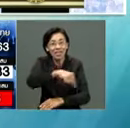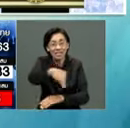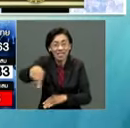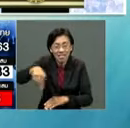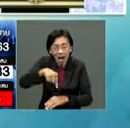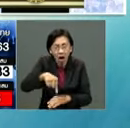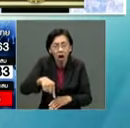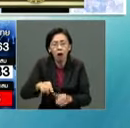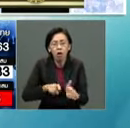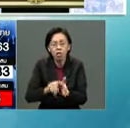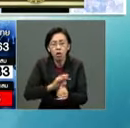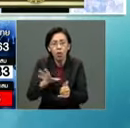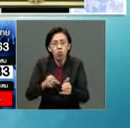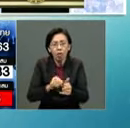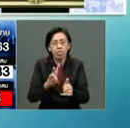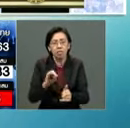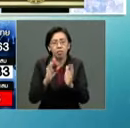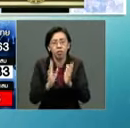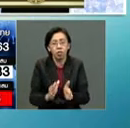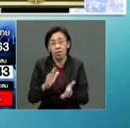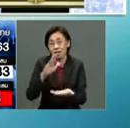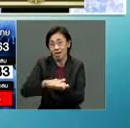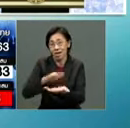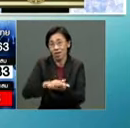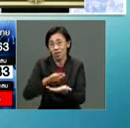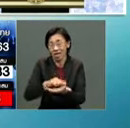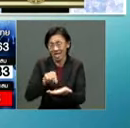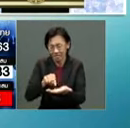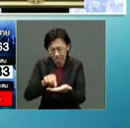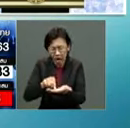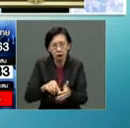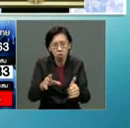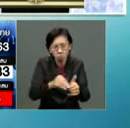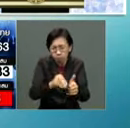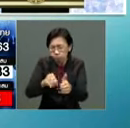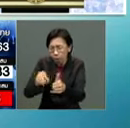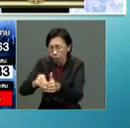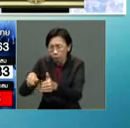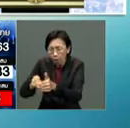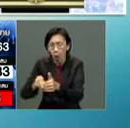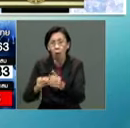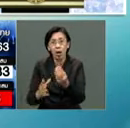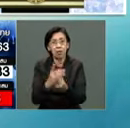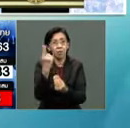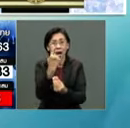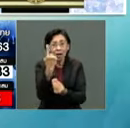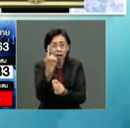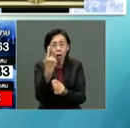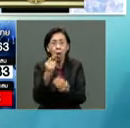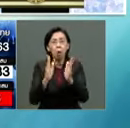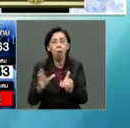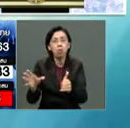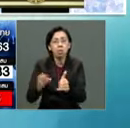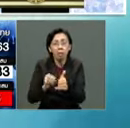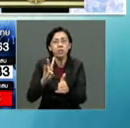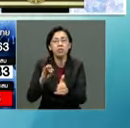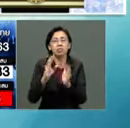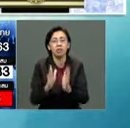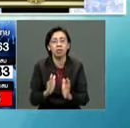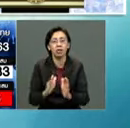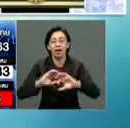ดเชื้อ70รายเชื่อมโยงกับโรงเรียนภายในสัปดาห์เดียวหลังจากที่รัฐบาลผ่อนคลายมาตรการล็อกดาวน์อนุญ